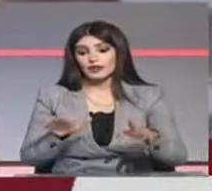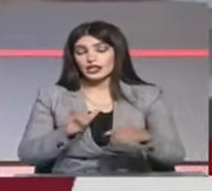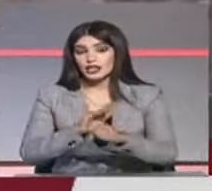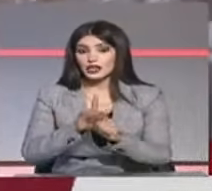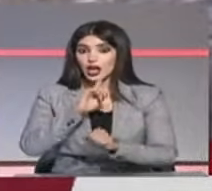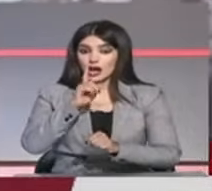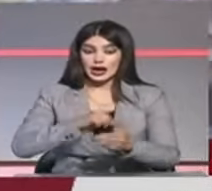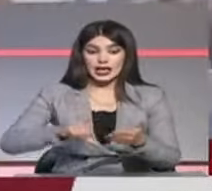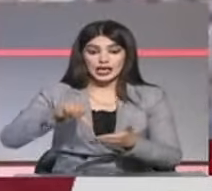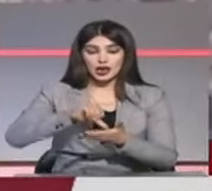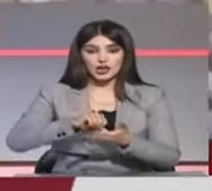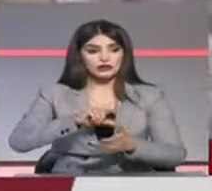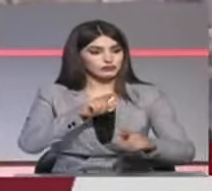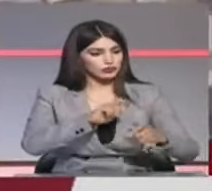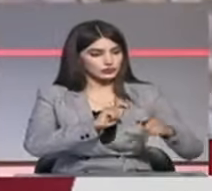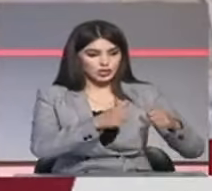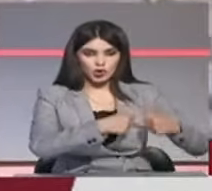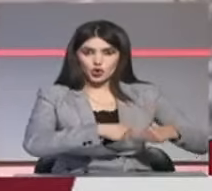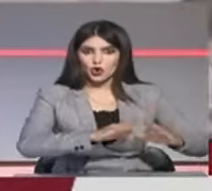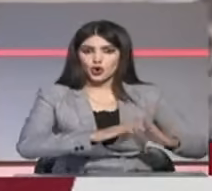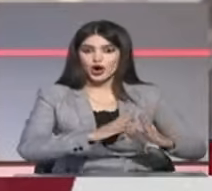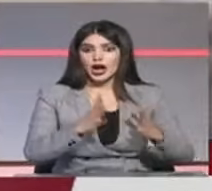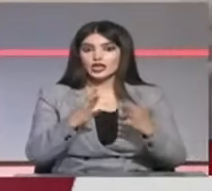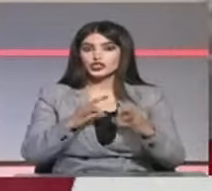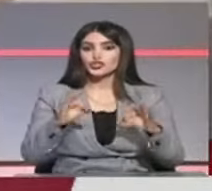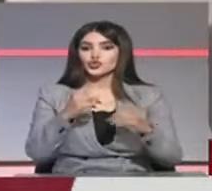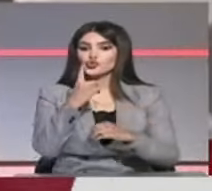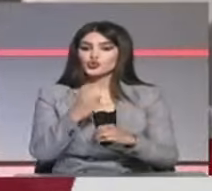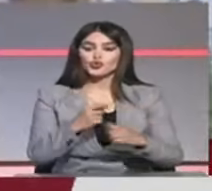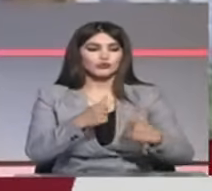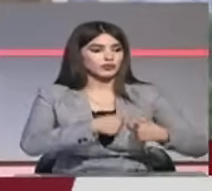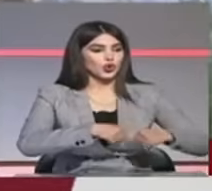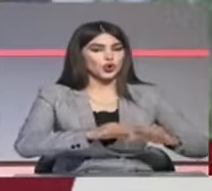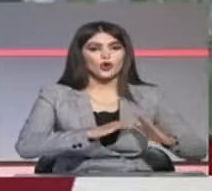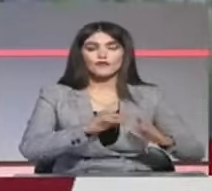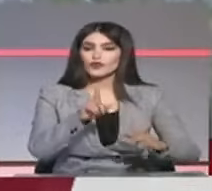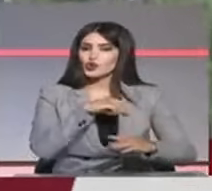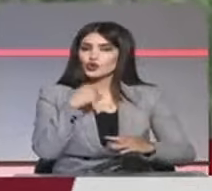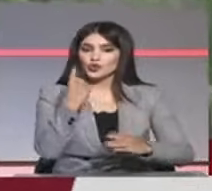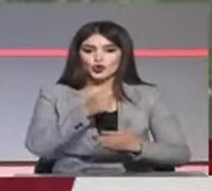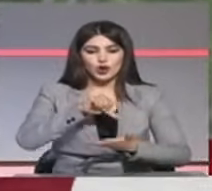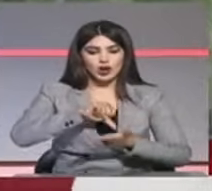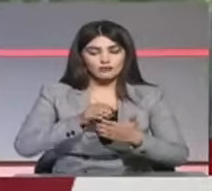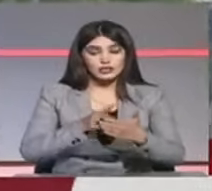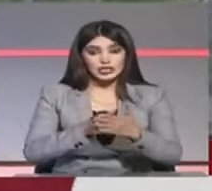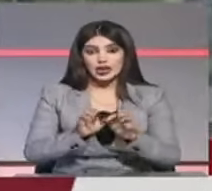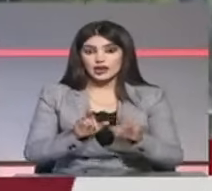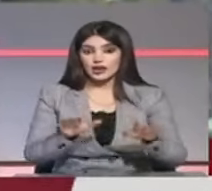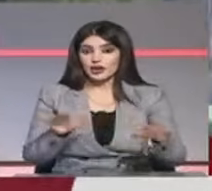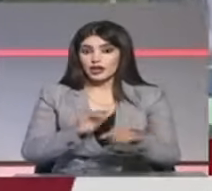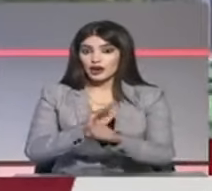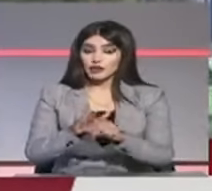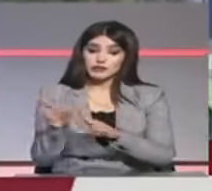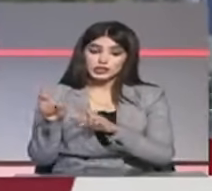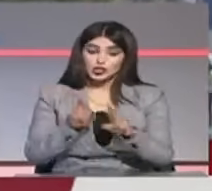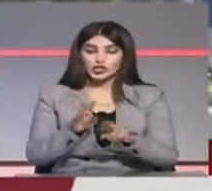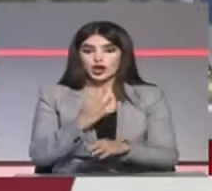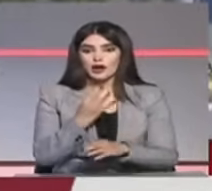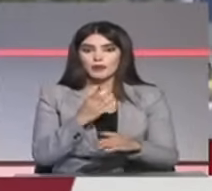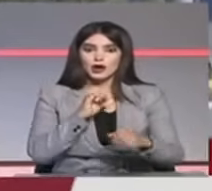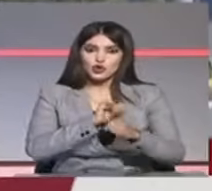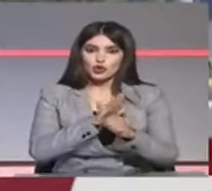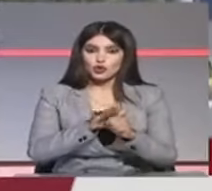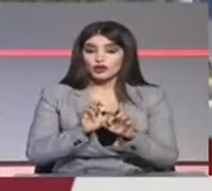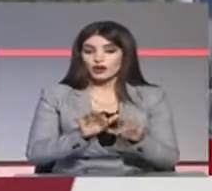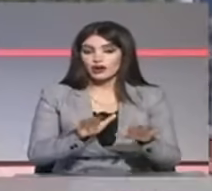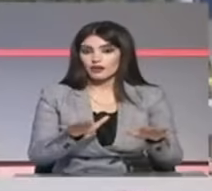قررت ايران اليوم فرض عزل عامل عشره ايام في معظم انحاء البلاد للحد من انتشار موجه رابعه من جهه كوفي